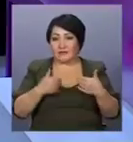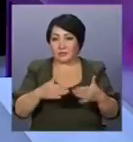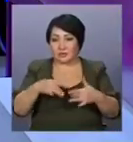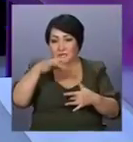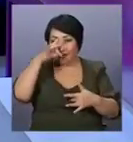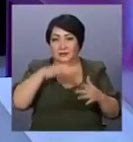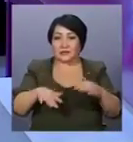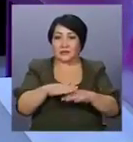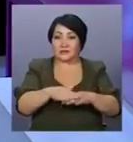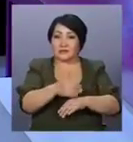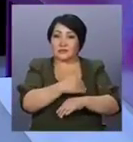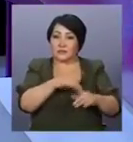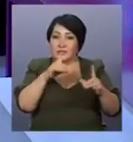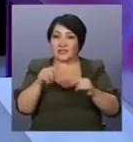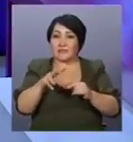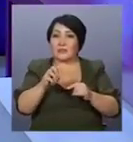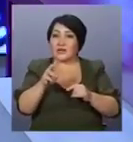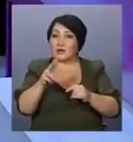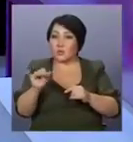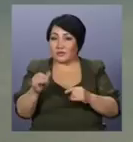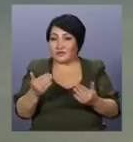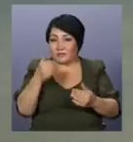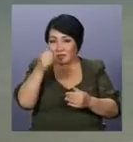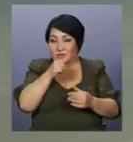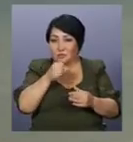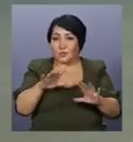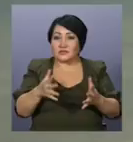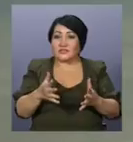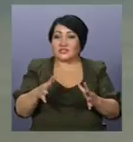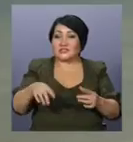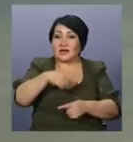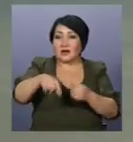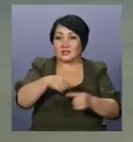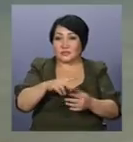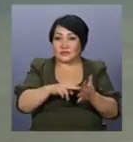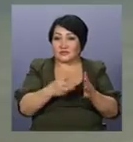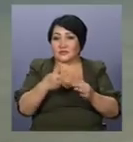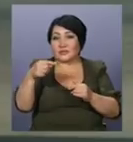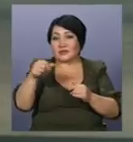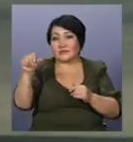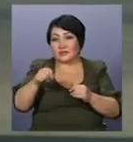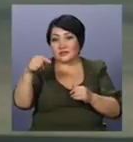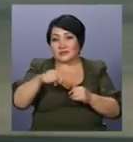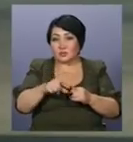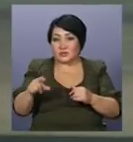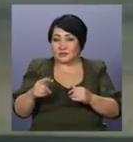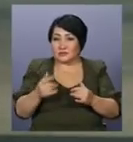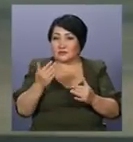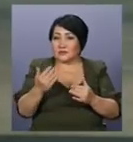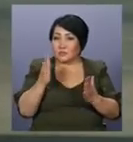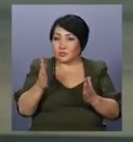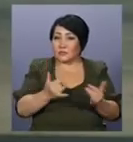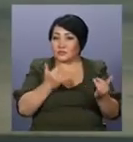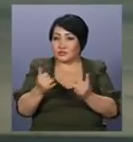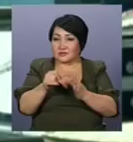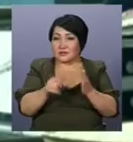Казахстанцы собираются в Мекку. В этом году совершить хадж планируют 2500 людей. Их будут обслуживать 16 туристических компаний.